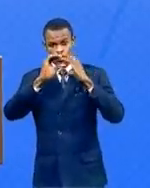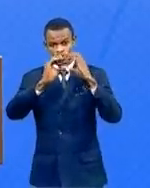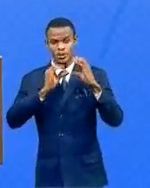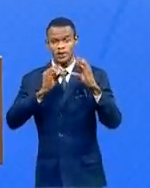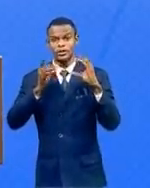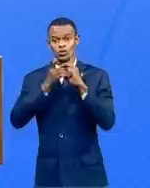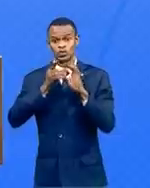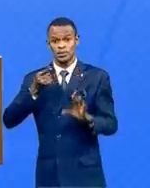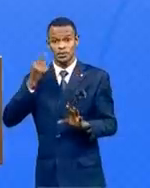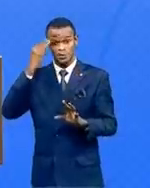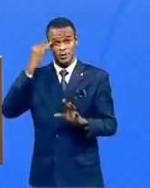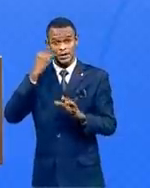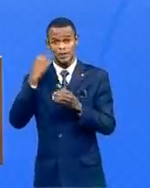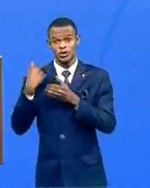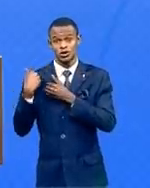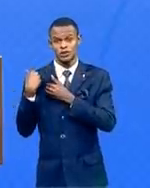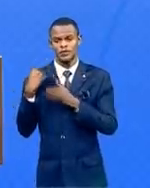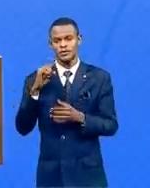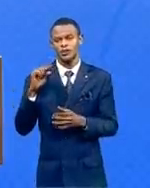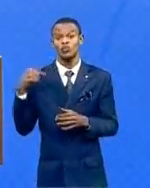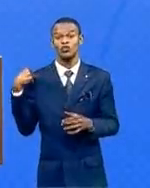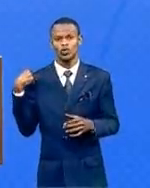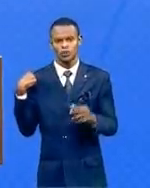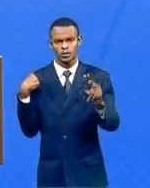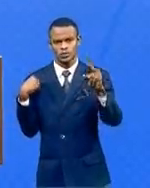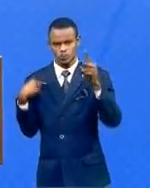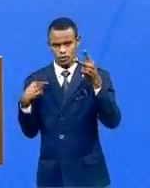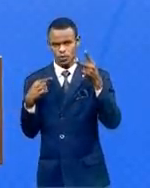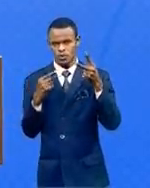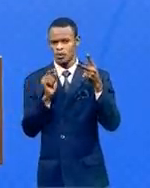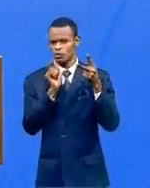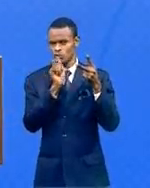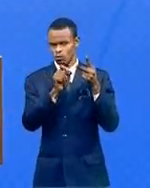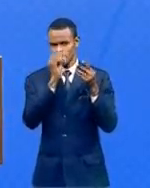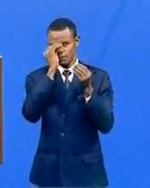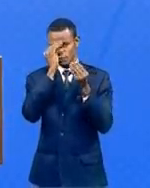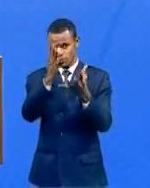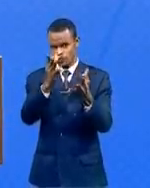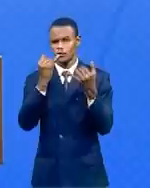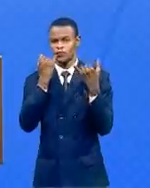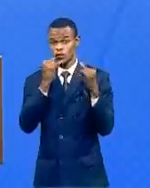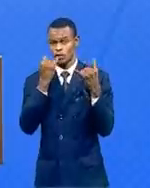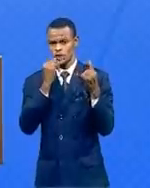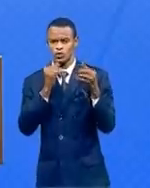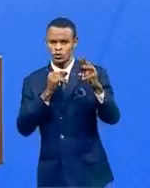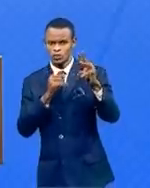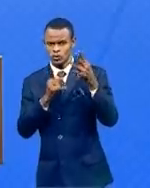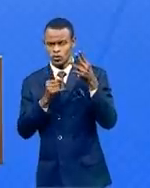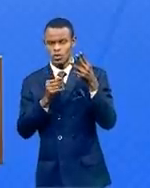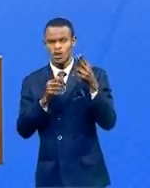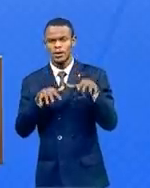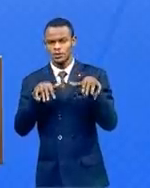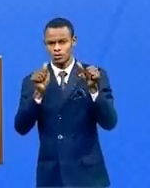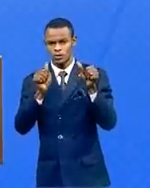Premier ministre chef du gouvernement. 2. Points d'information. 3. Approbation d'un relevé